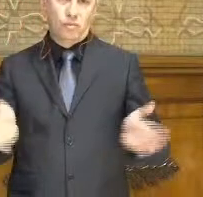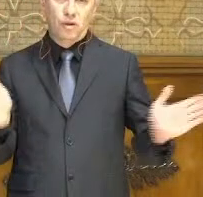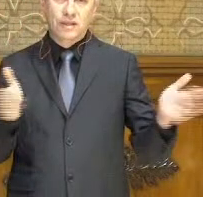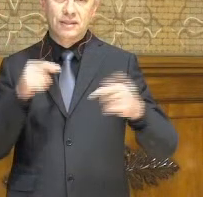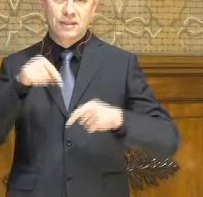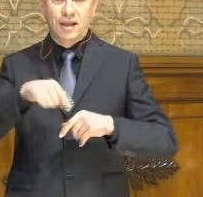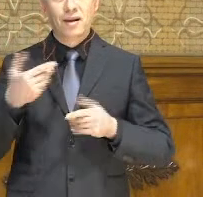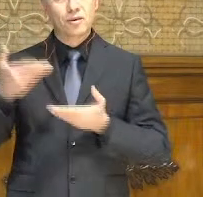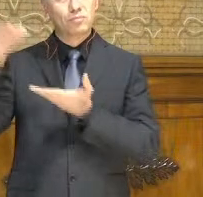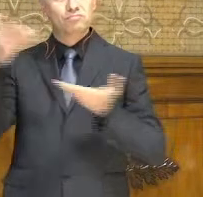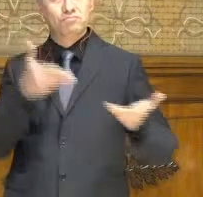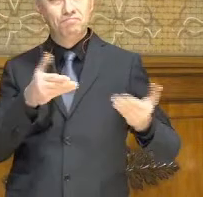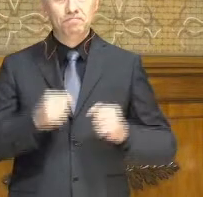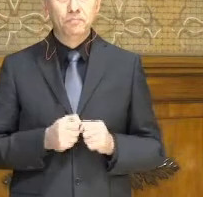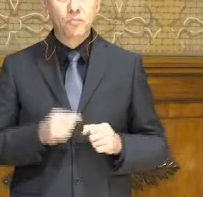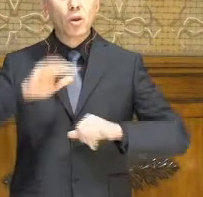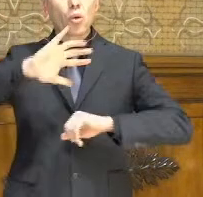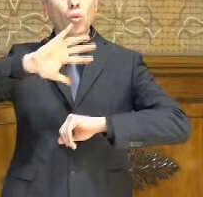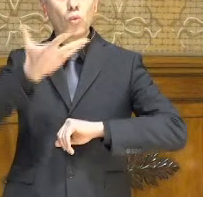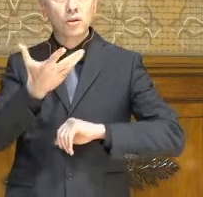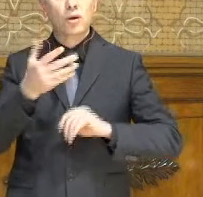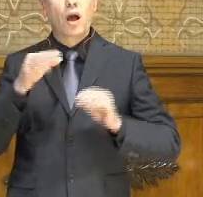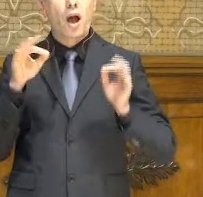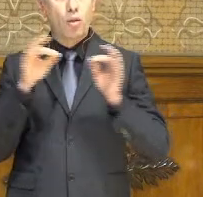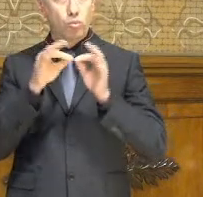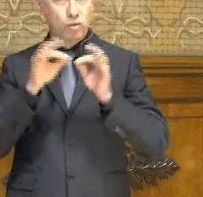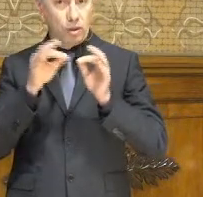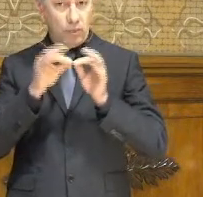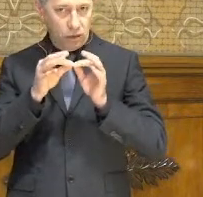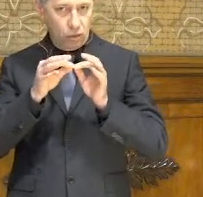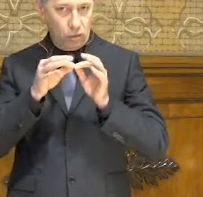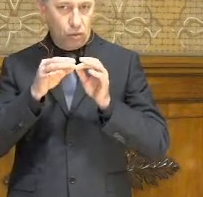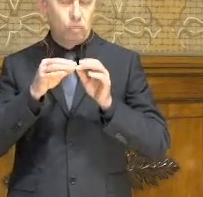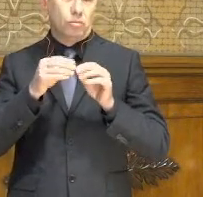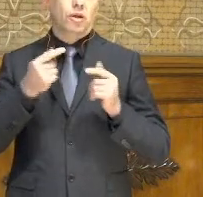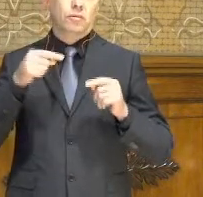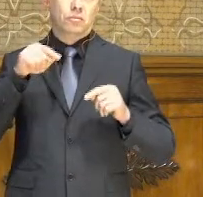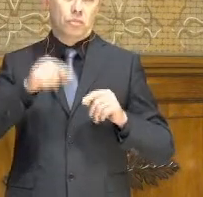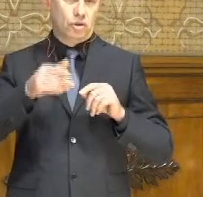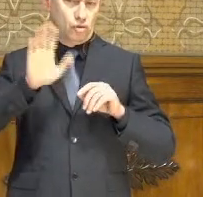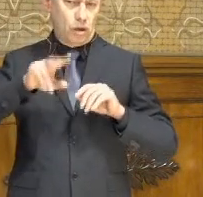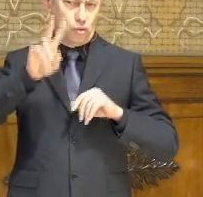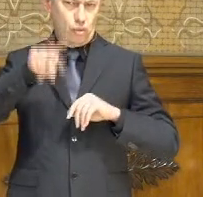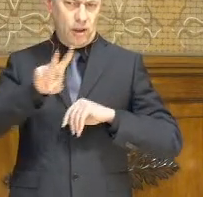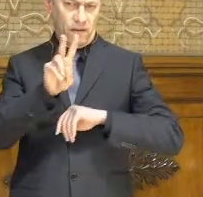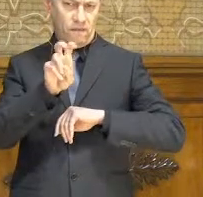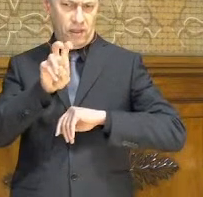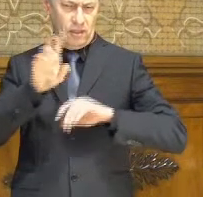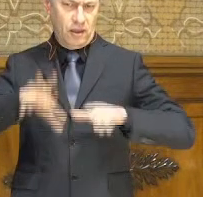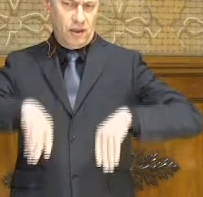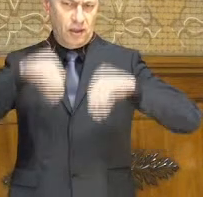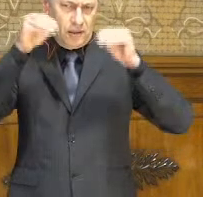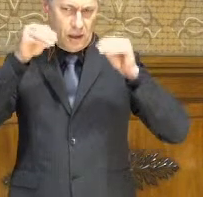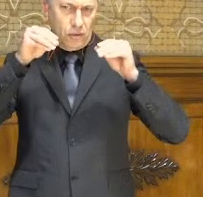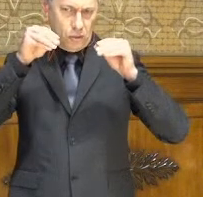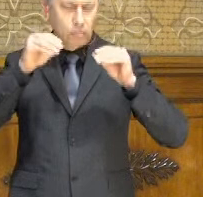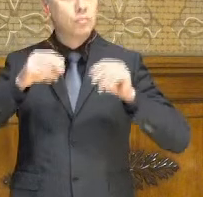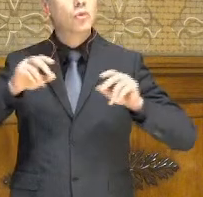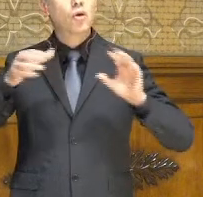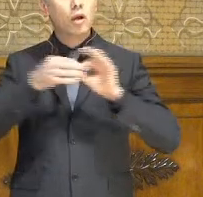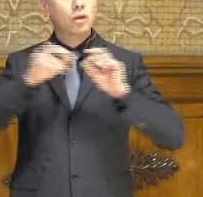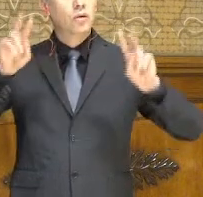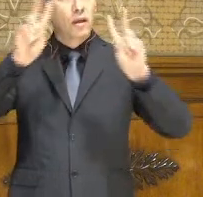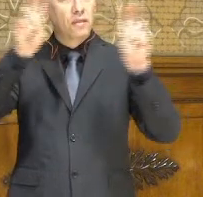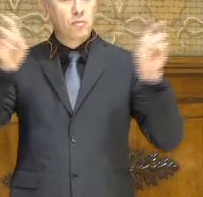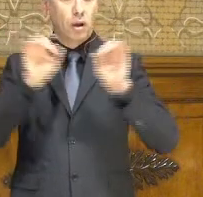tratta del quinto appuntamento di questo ciclo inaugurato nel maggio 2020 e dedicato alle declinazioni del tema della